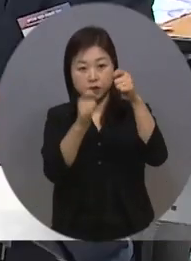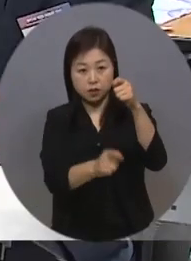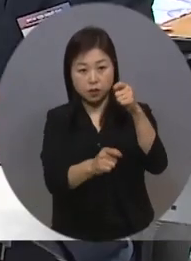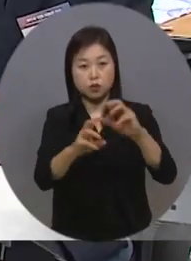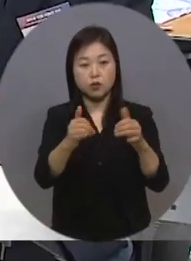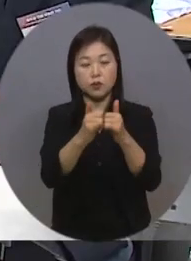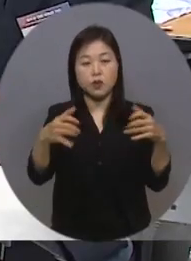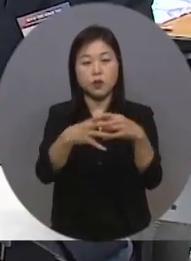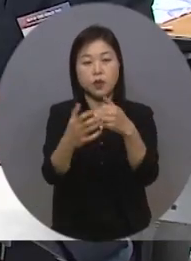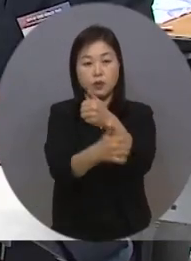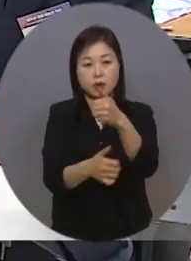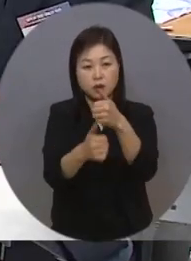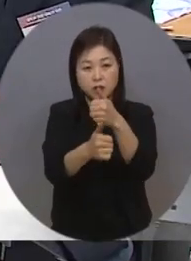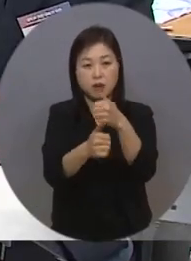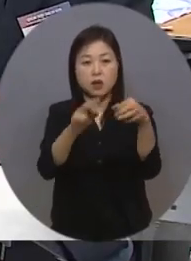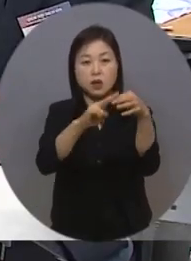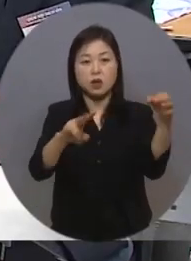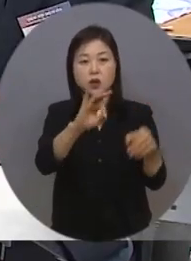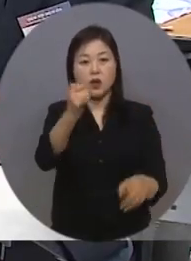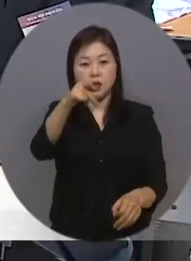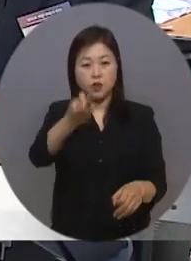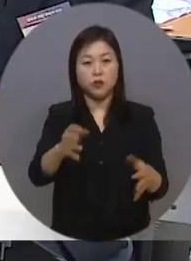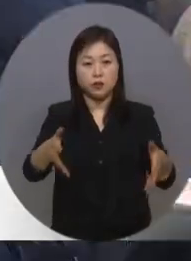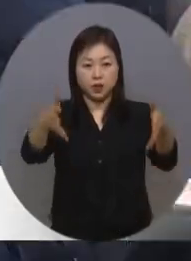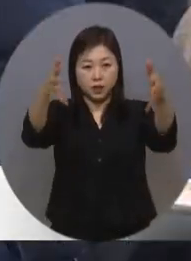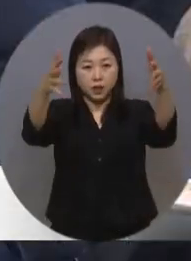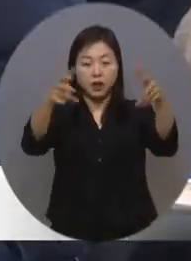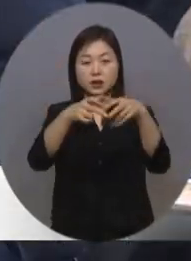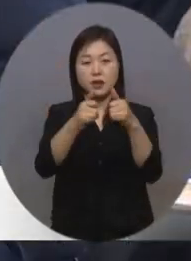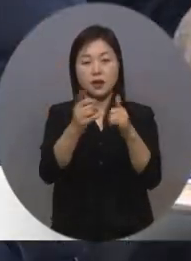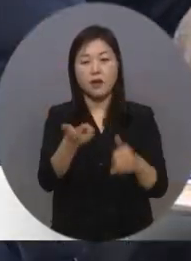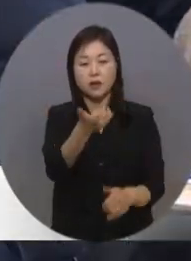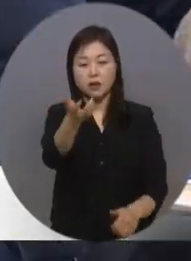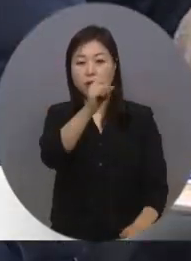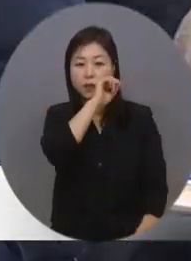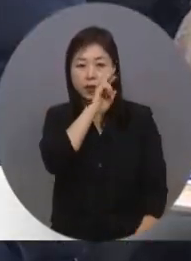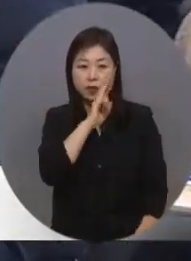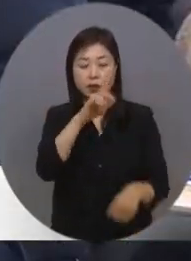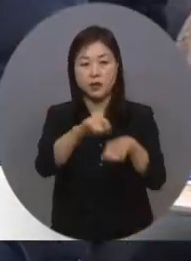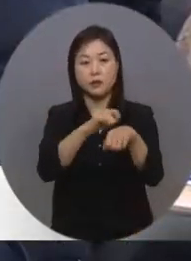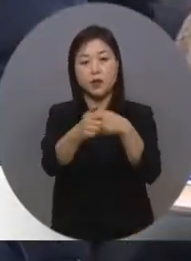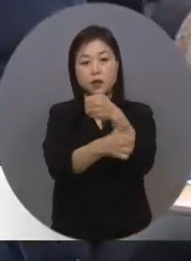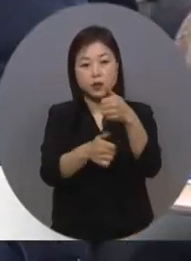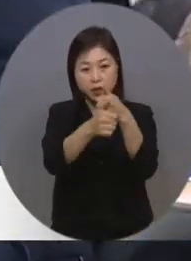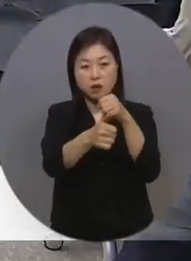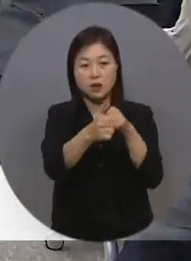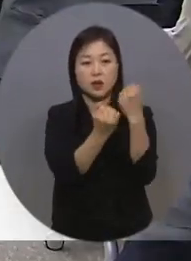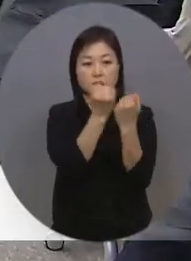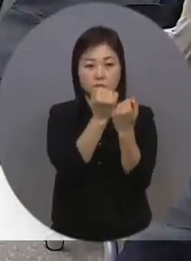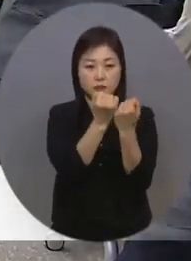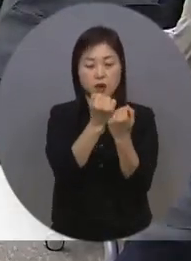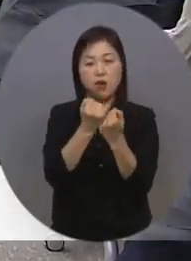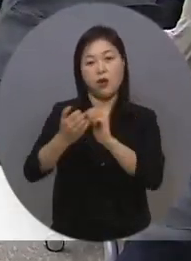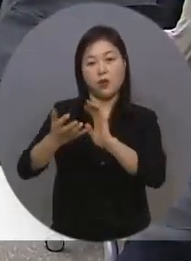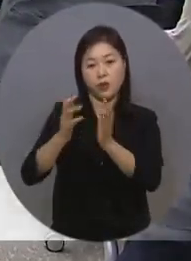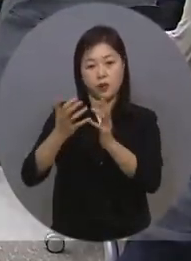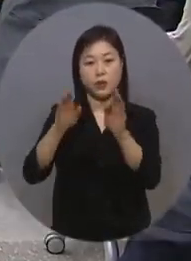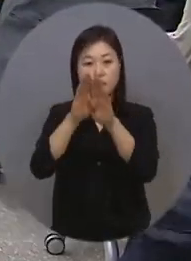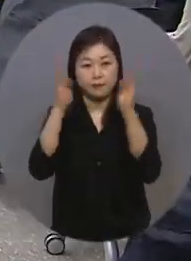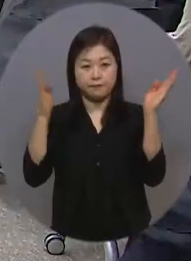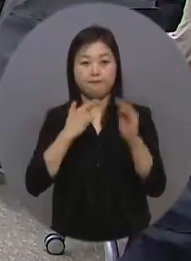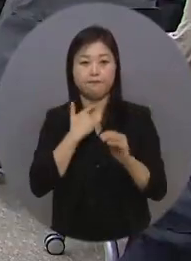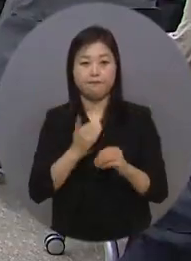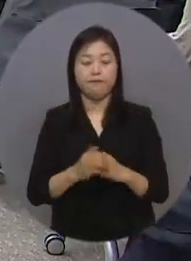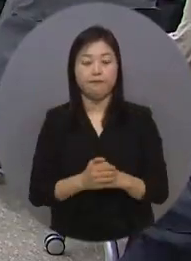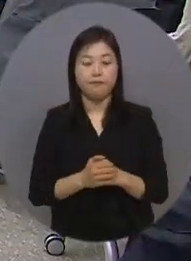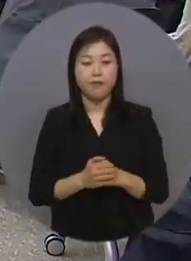국민통합위원회는 여의도 이름센터에서 장애인 이동 편의 증진 특별위원회 제안 설명 및 토론회를 개최했습니다.